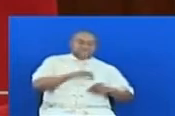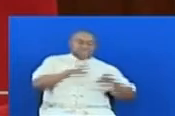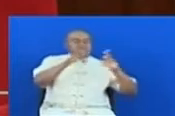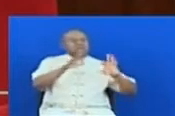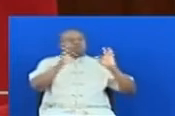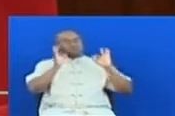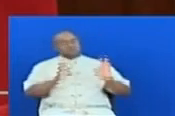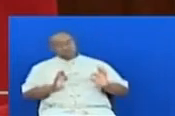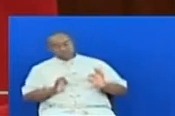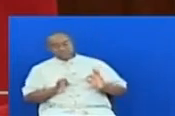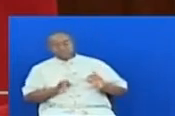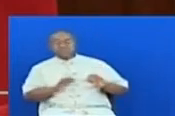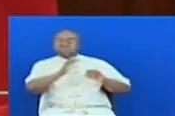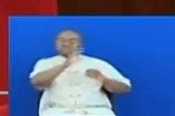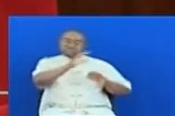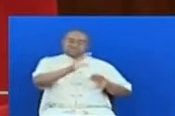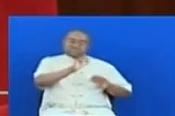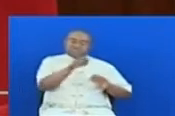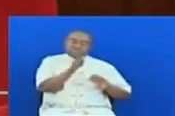nzuri, CAG